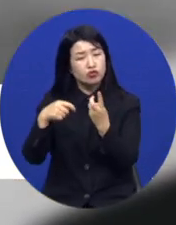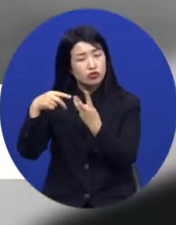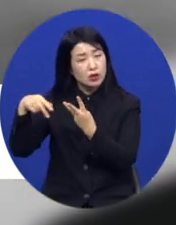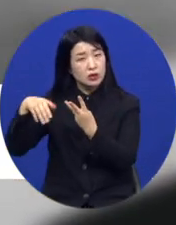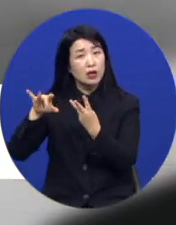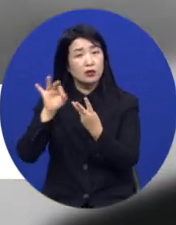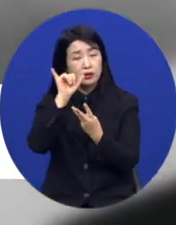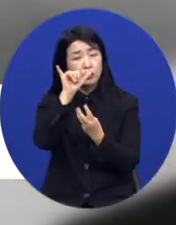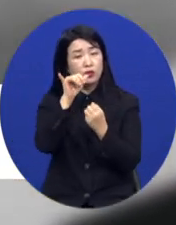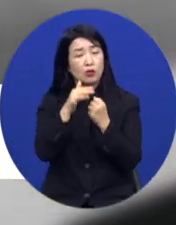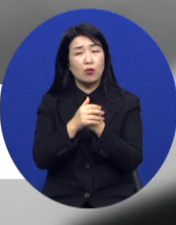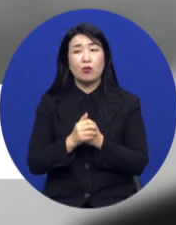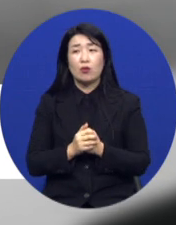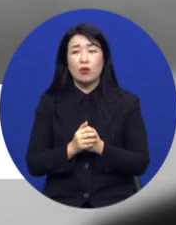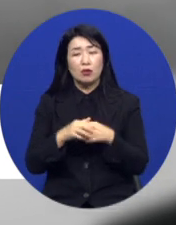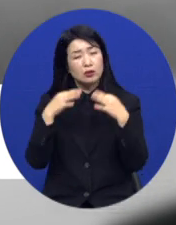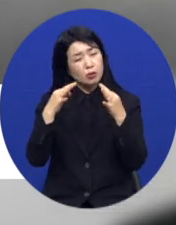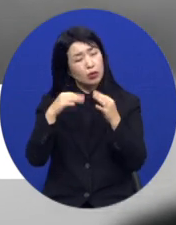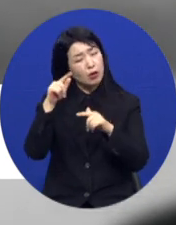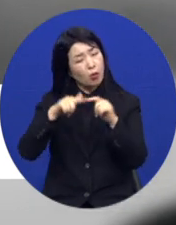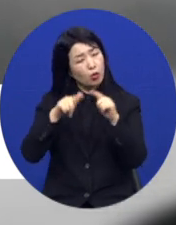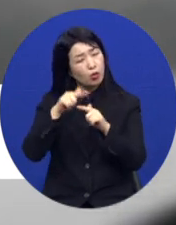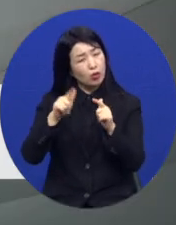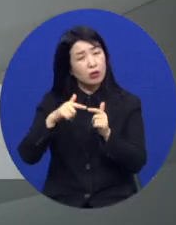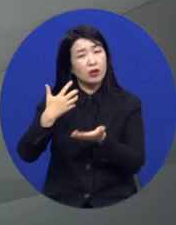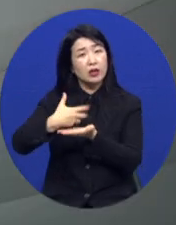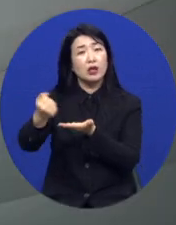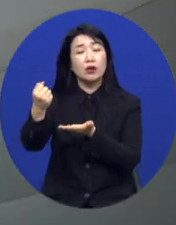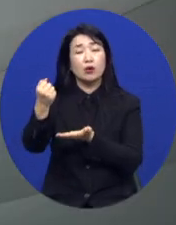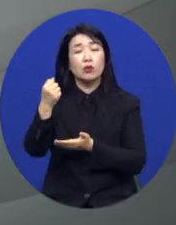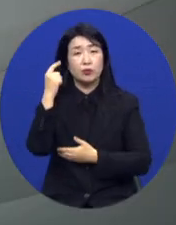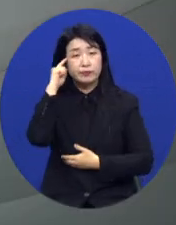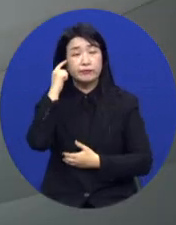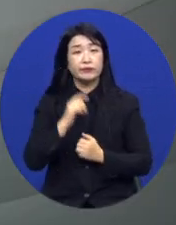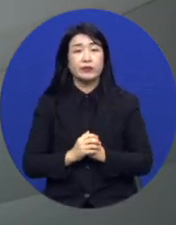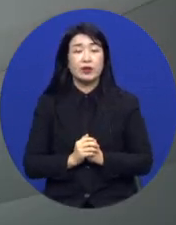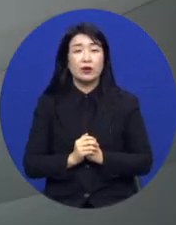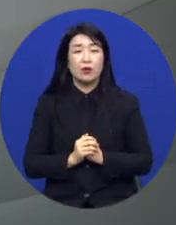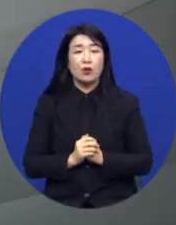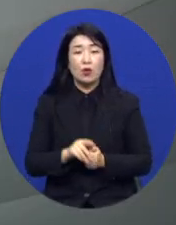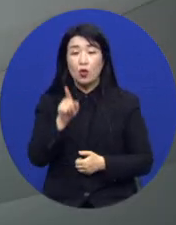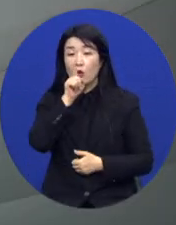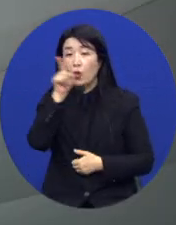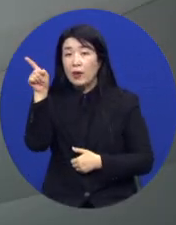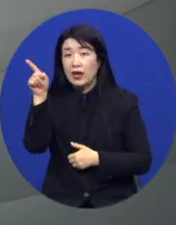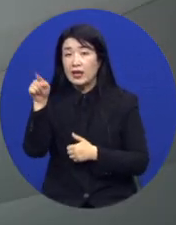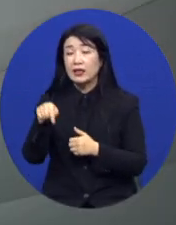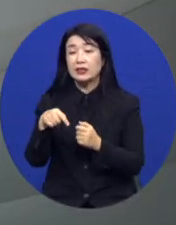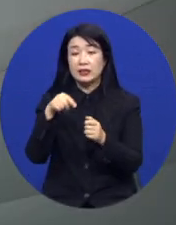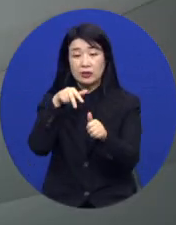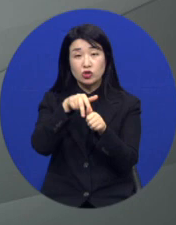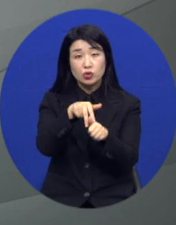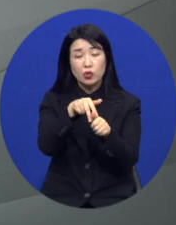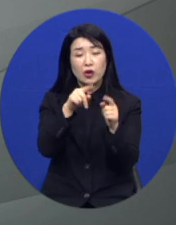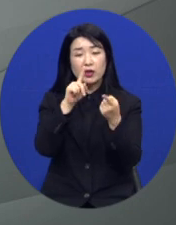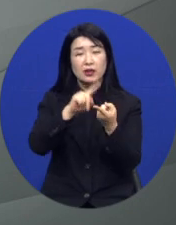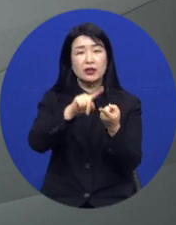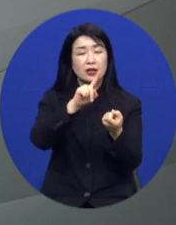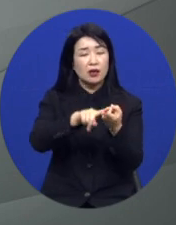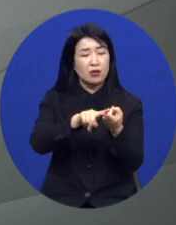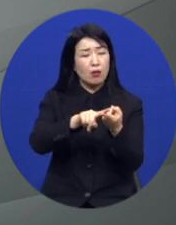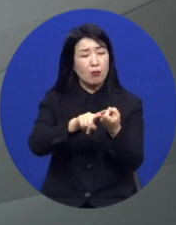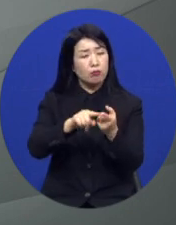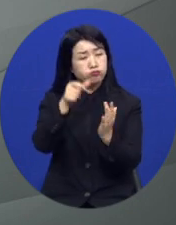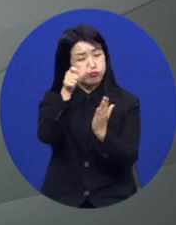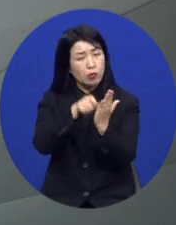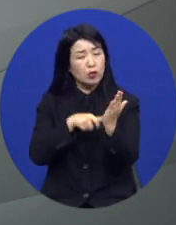금요일인가 목요일날 사인 받아갔어요. 고발을 당한 출마 거론 인사의 측근들은 명단 자체를